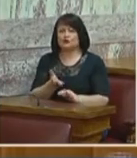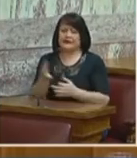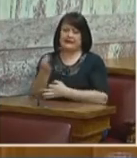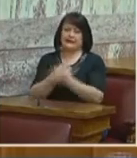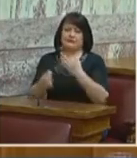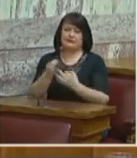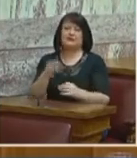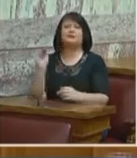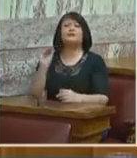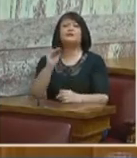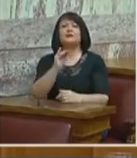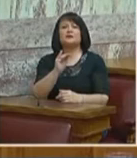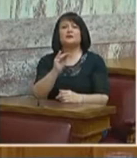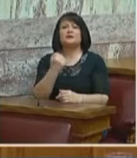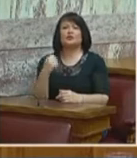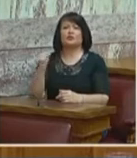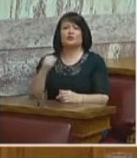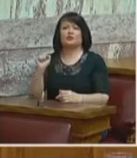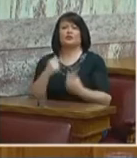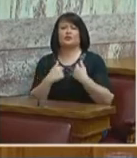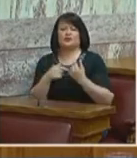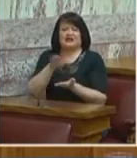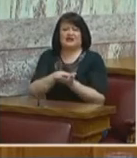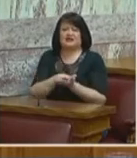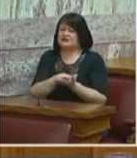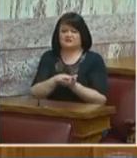προσκληθέντες αρνηθήκαμε να προσέλθουμε να καταθέσουμε.